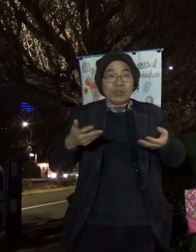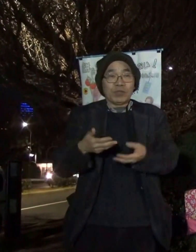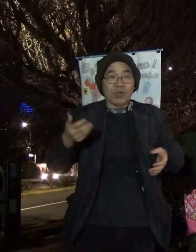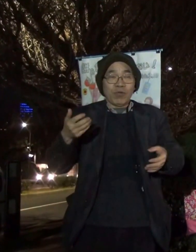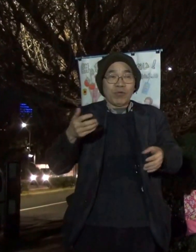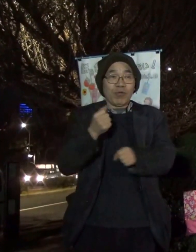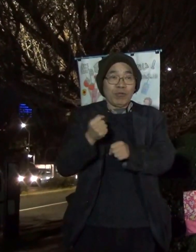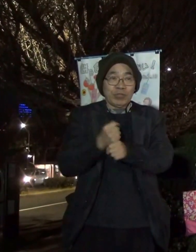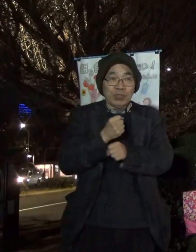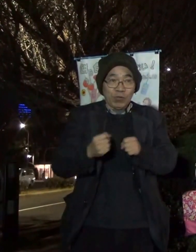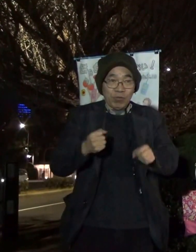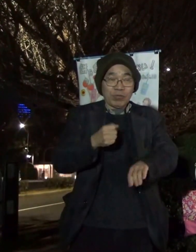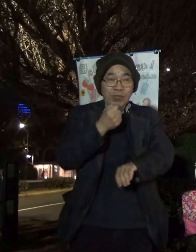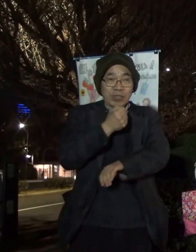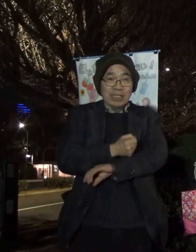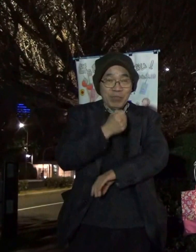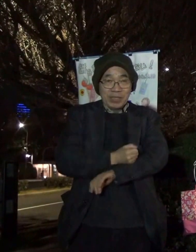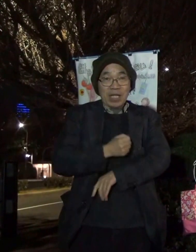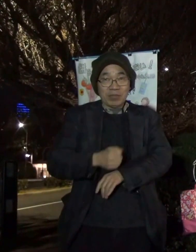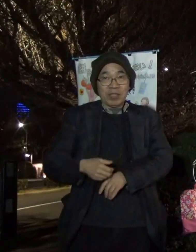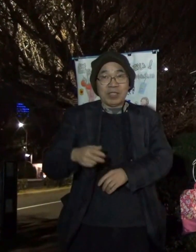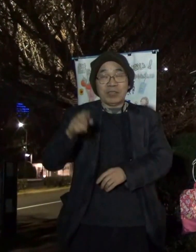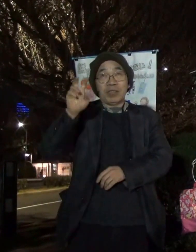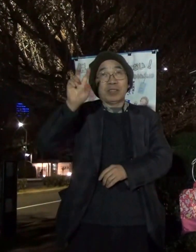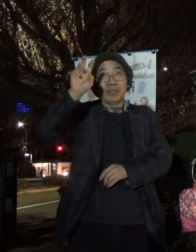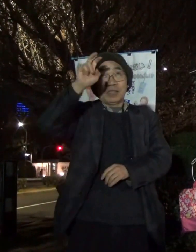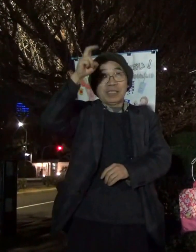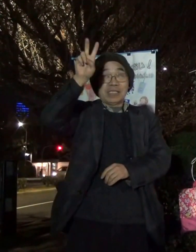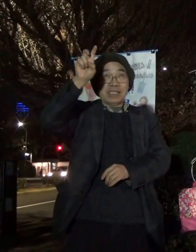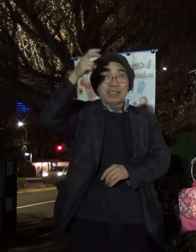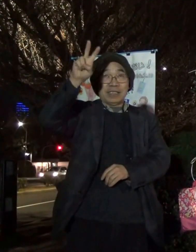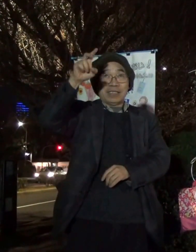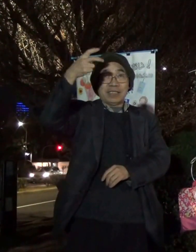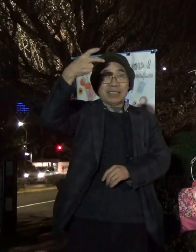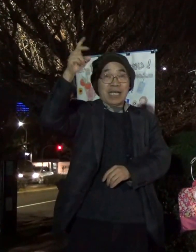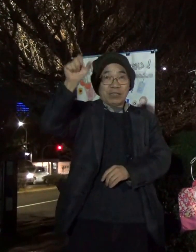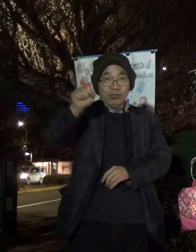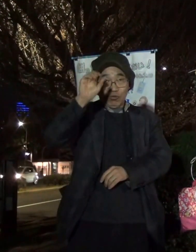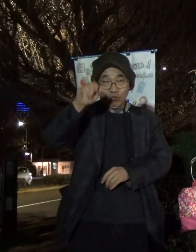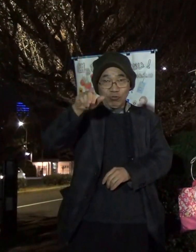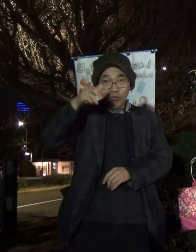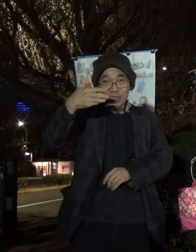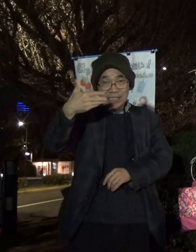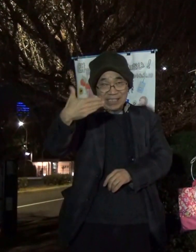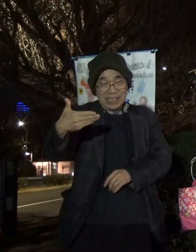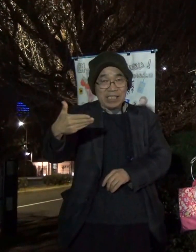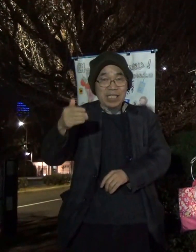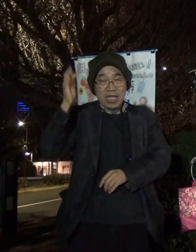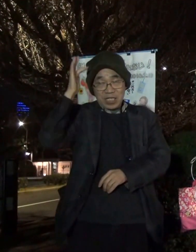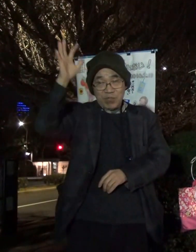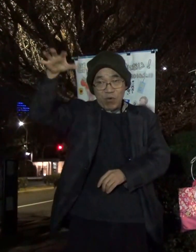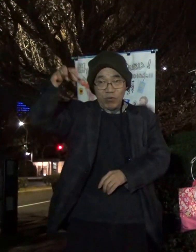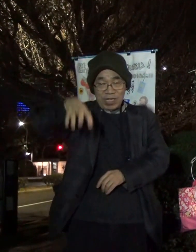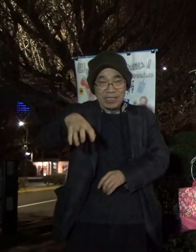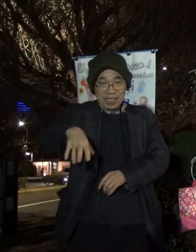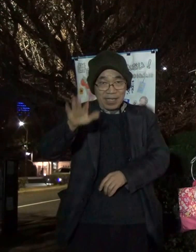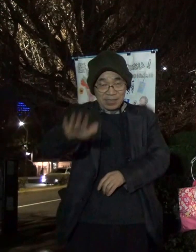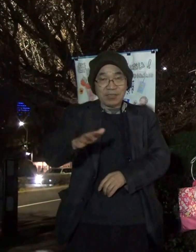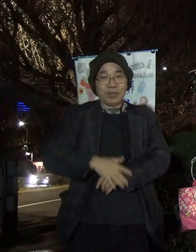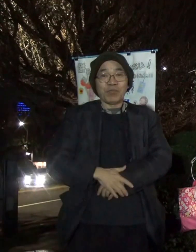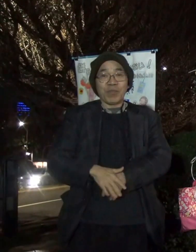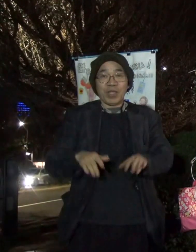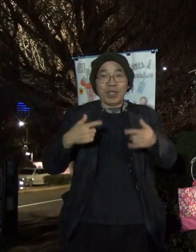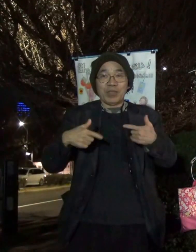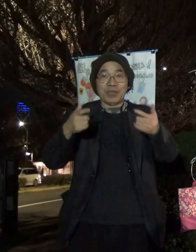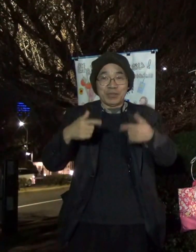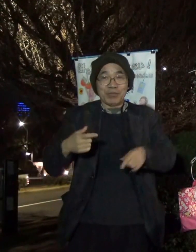2月19日金曜日、国会前希望のエリアです。いつもにも増してなんか